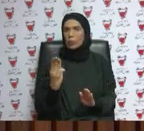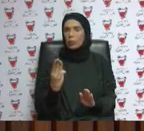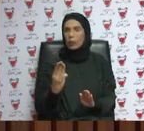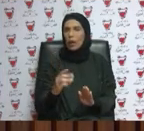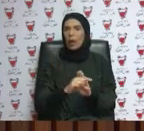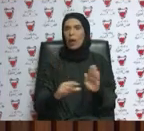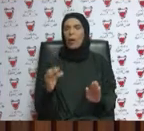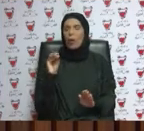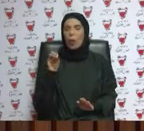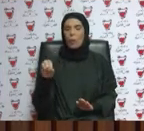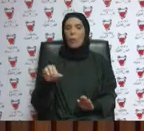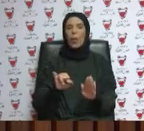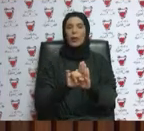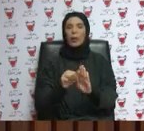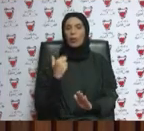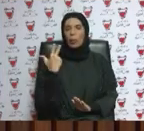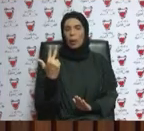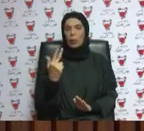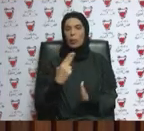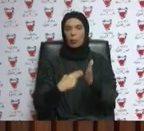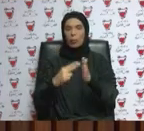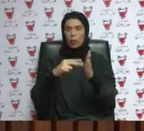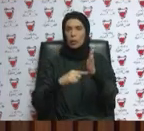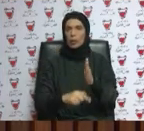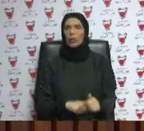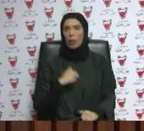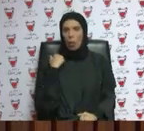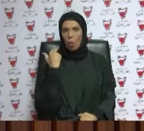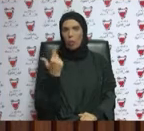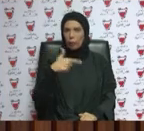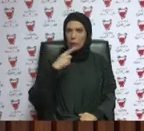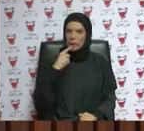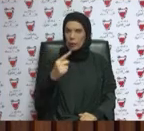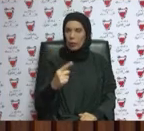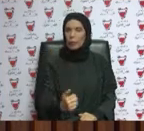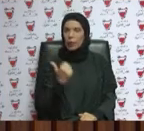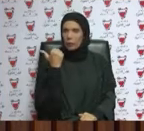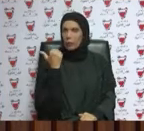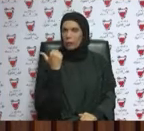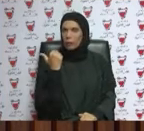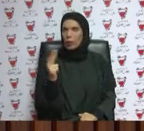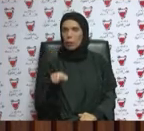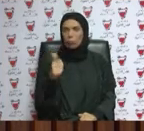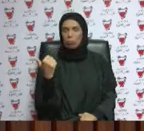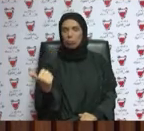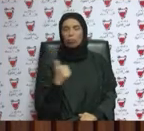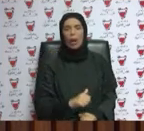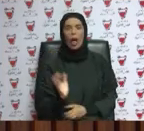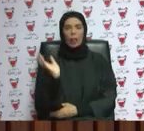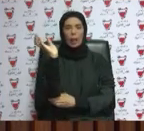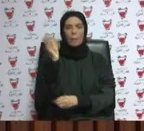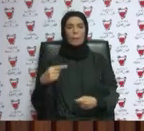من المادة الثامنة من المرسوم بقانون رقم 78 لسنة 2006 بشأن التأمين ضد